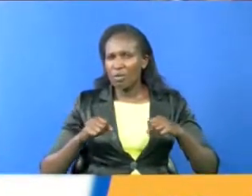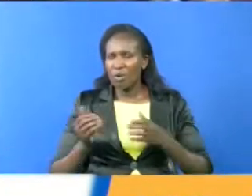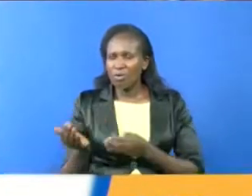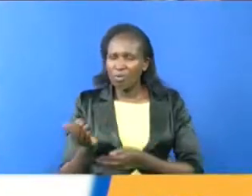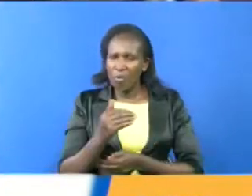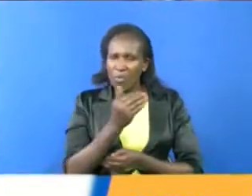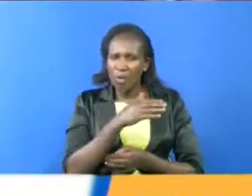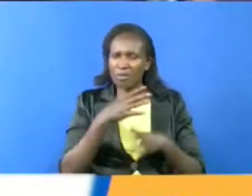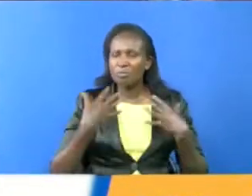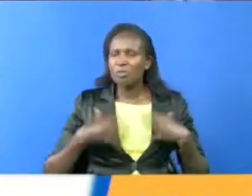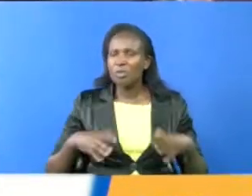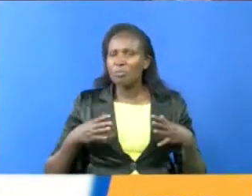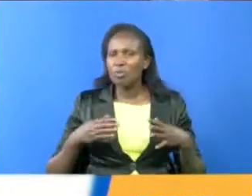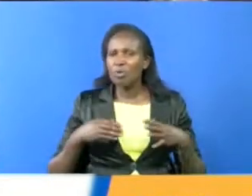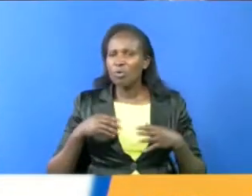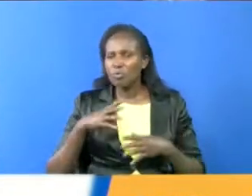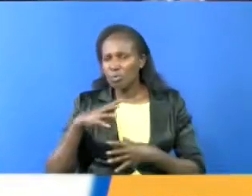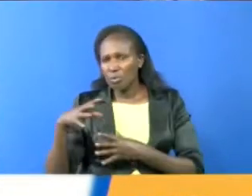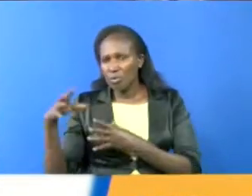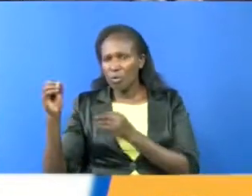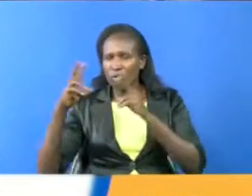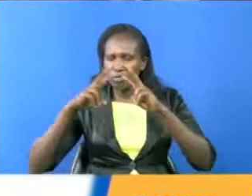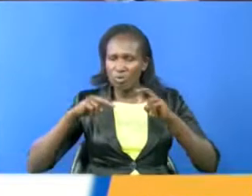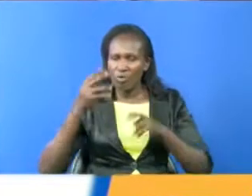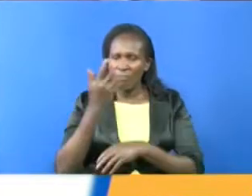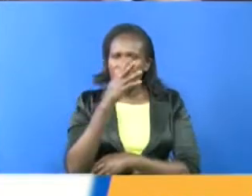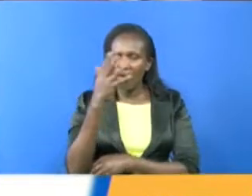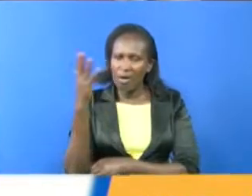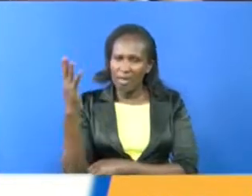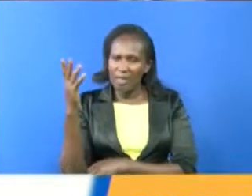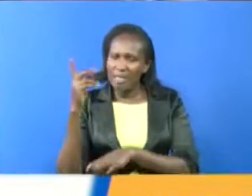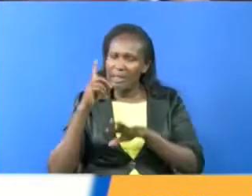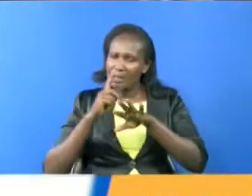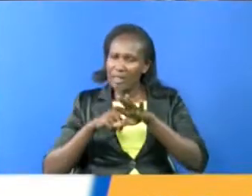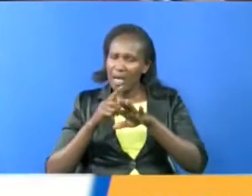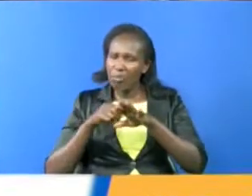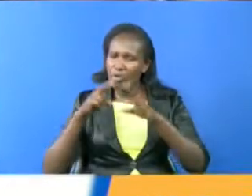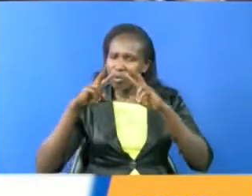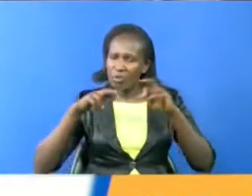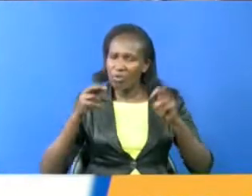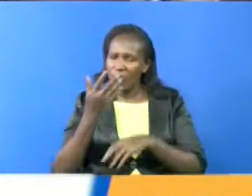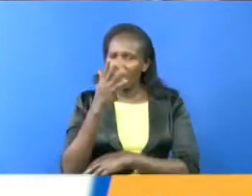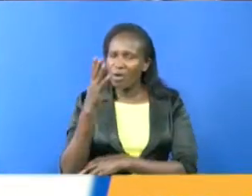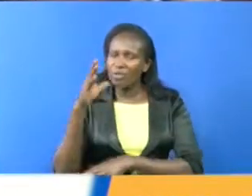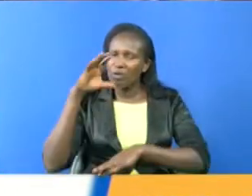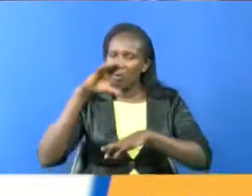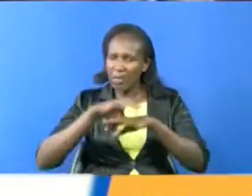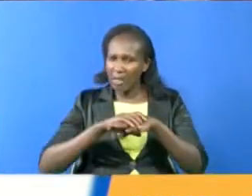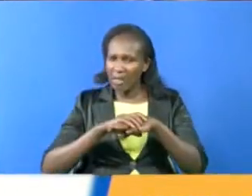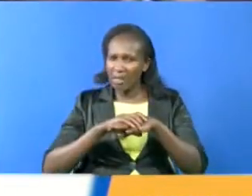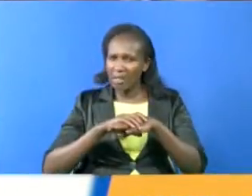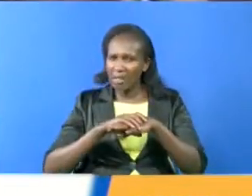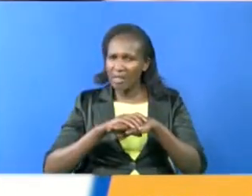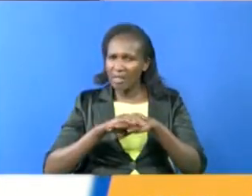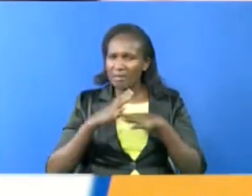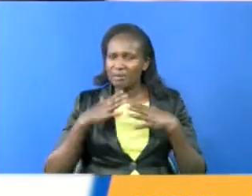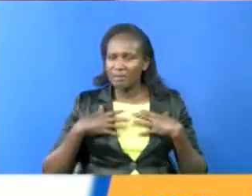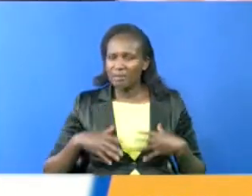ya watu twende tukamtafute huko forest. Kwenda kumtafuta forest tulimpata kama